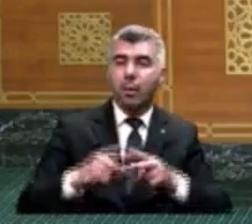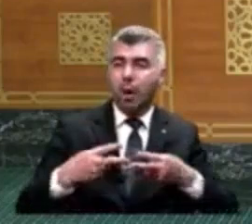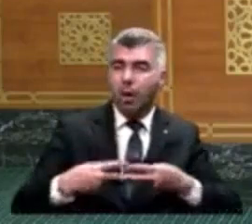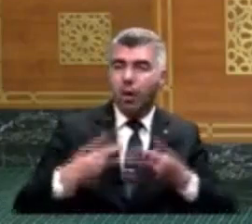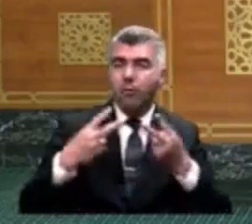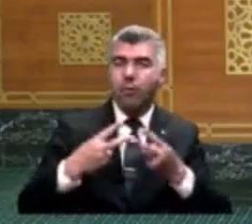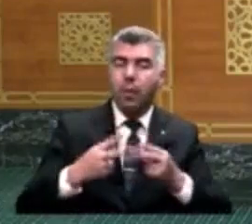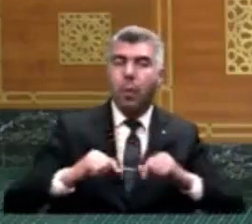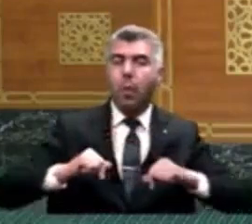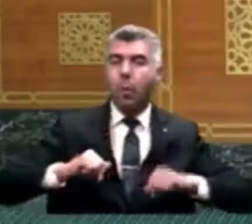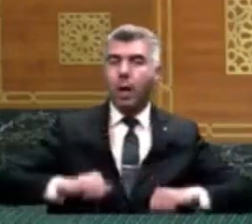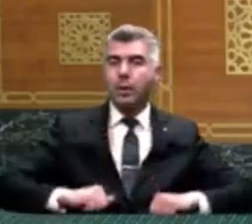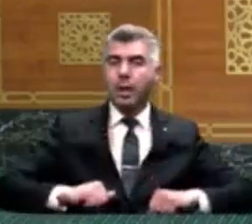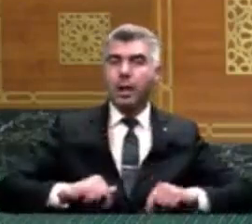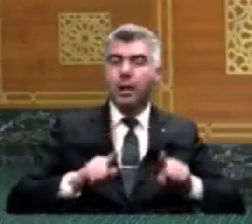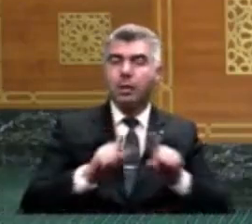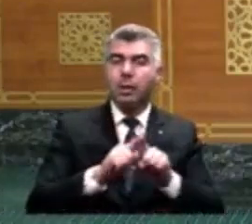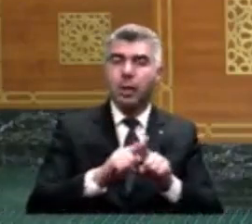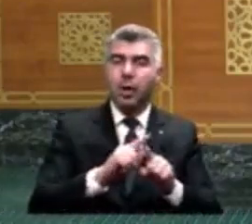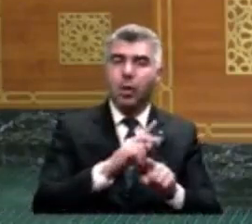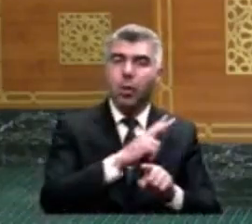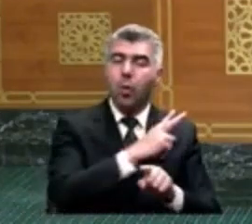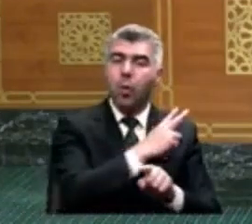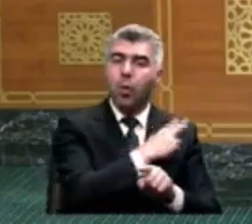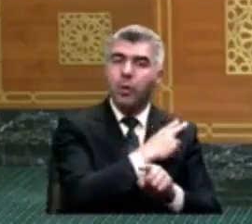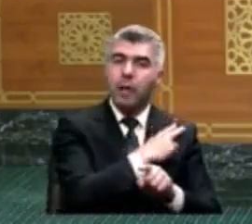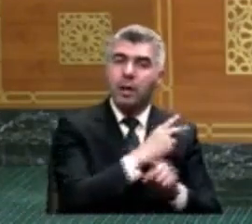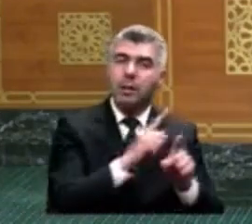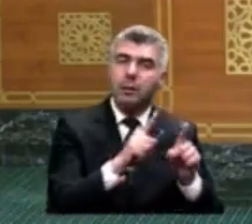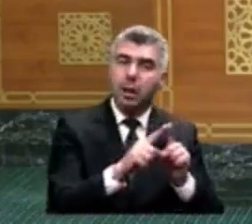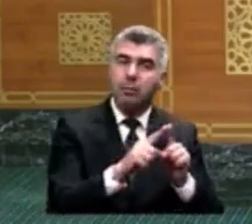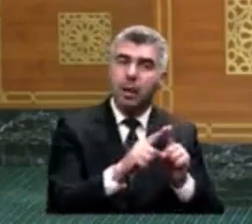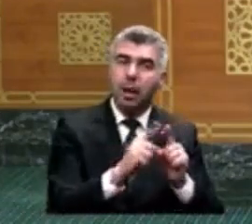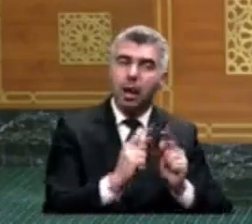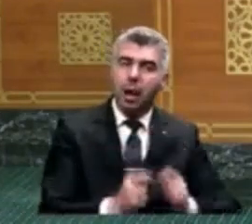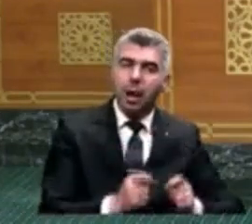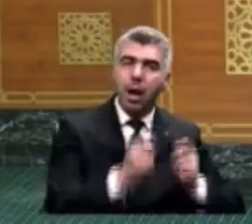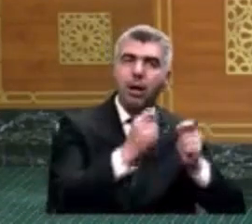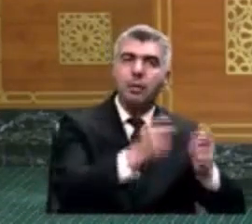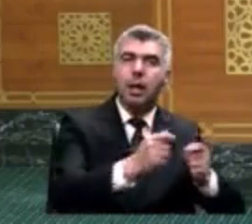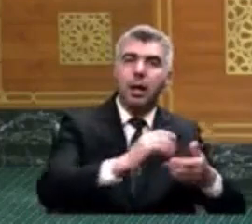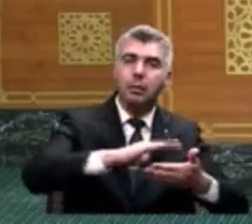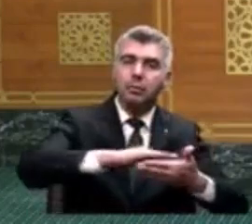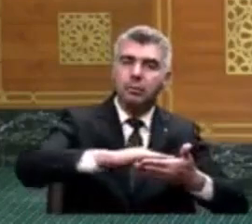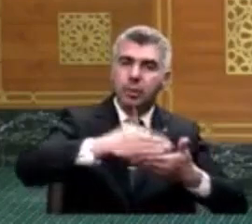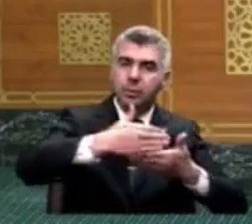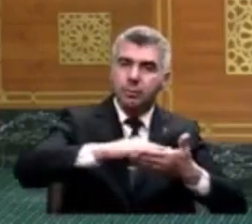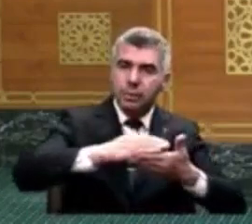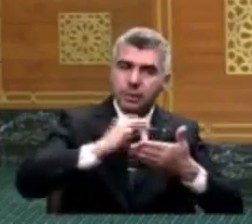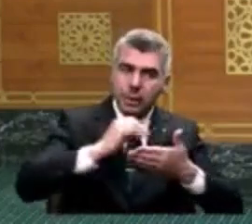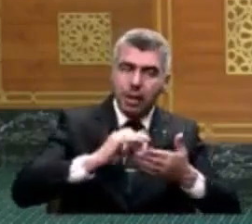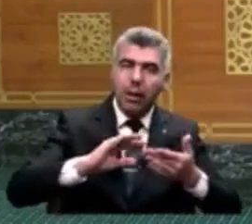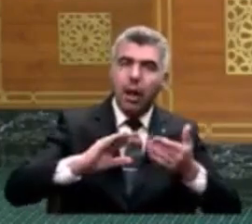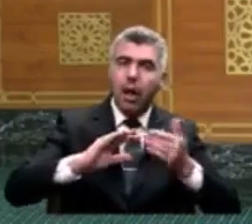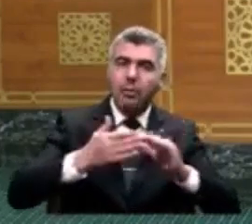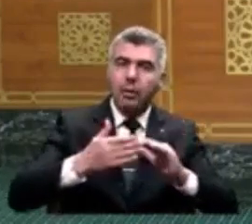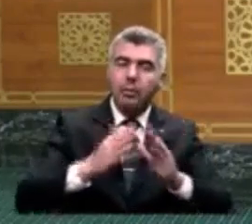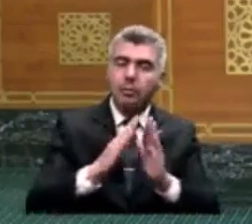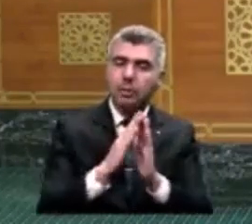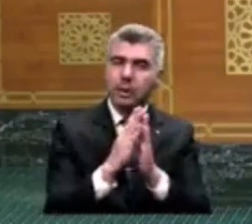في تزويد المدرسين بمعدات بيداغوجية شاملة، مع توفير